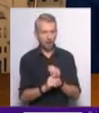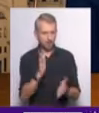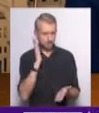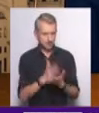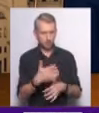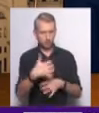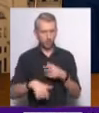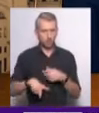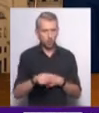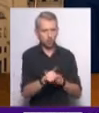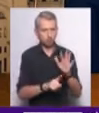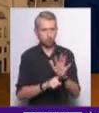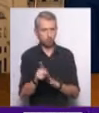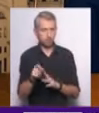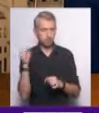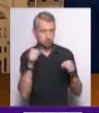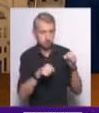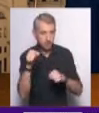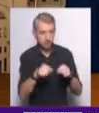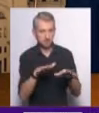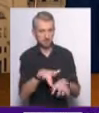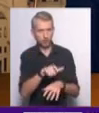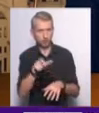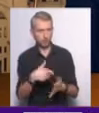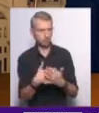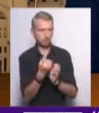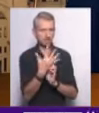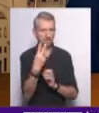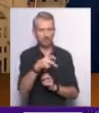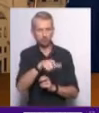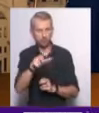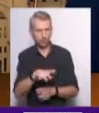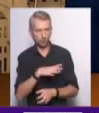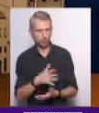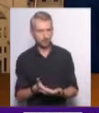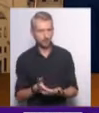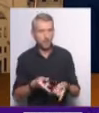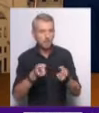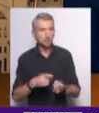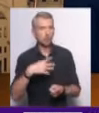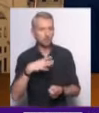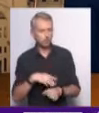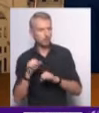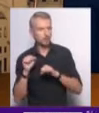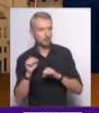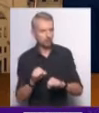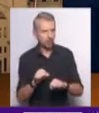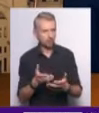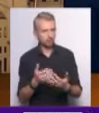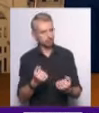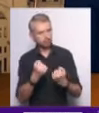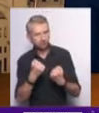посеред дороги почали бити місцевих людей. Там їх чоловік 15-20 було. Дійсно довелося захищатися, дійсно